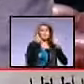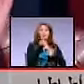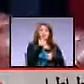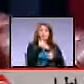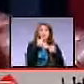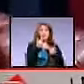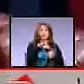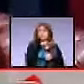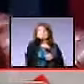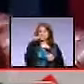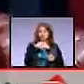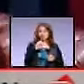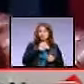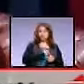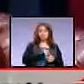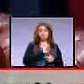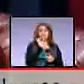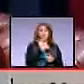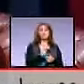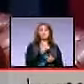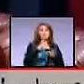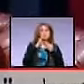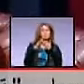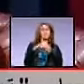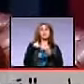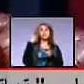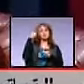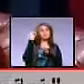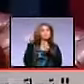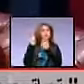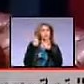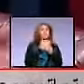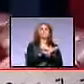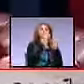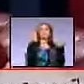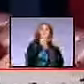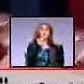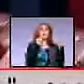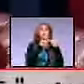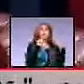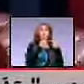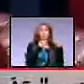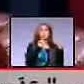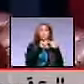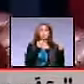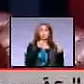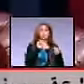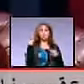بس. فدي كانت من يعني من اكتر المواضيع والى الان مش كانت